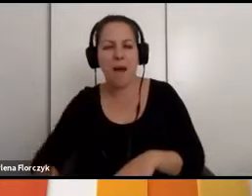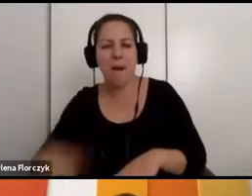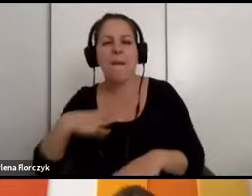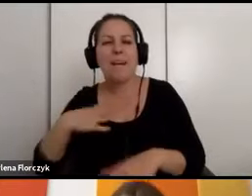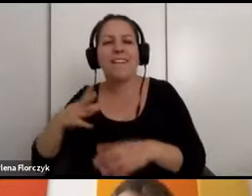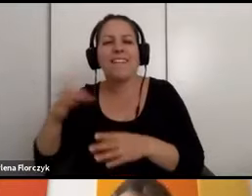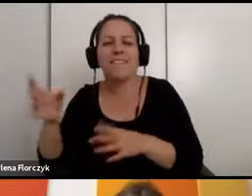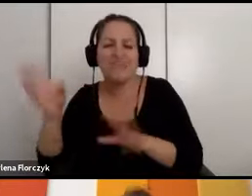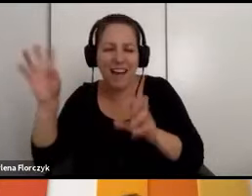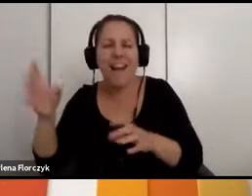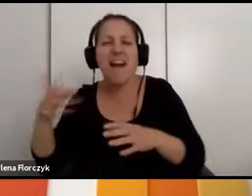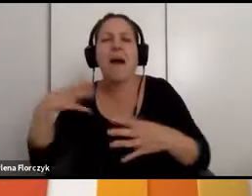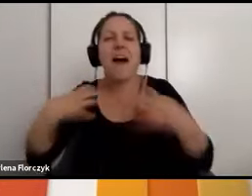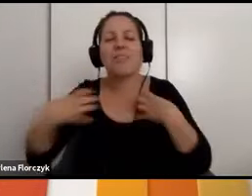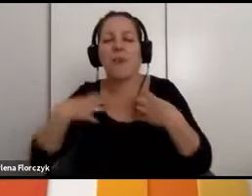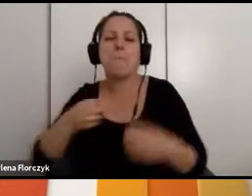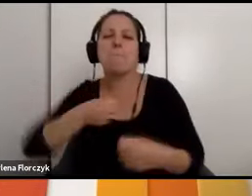No tradycyjnie.